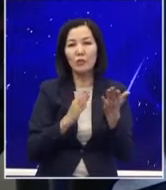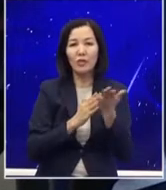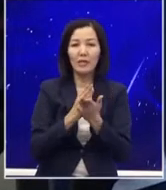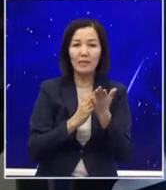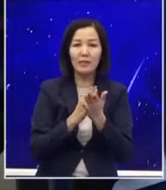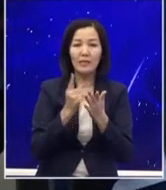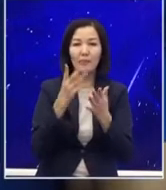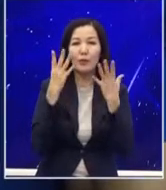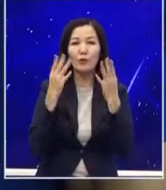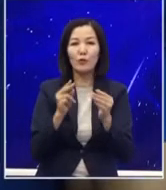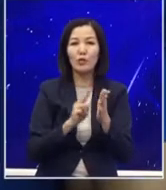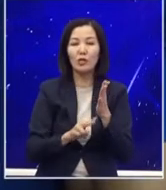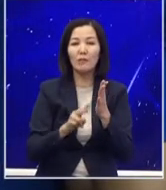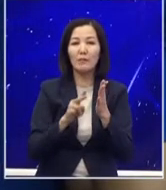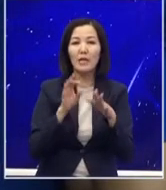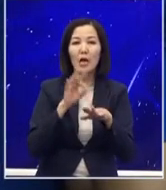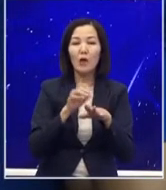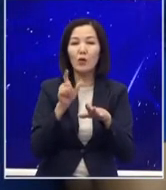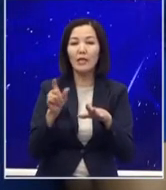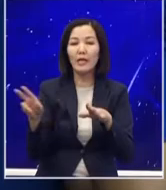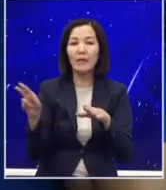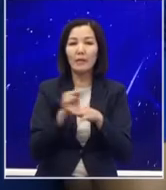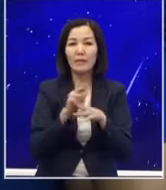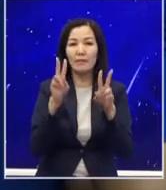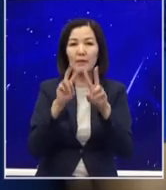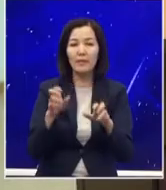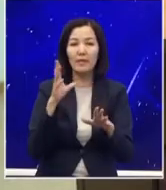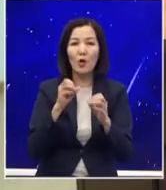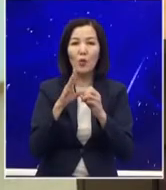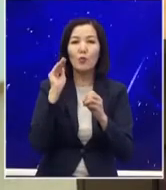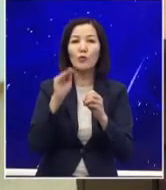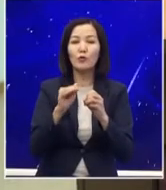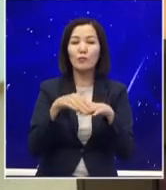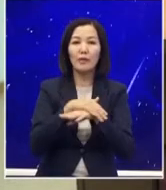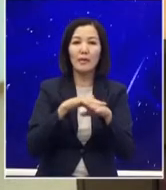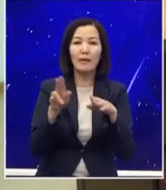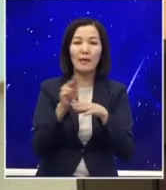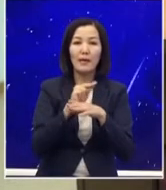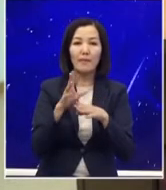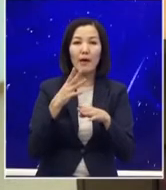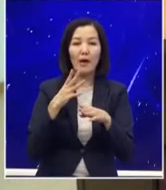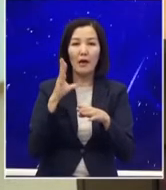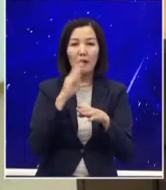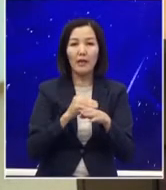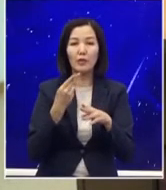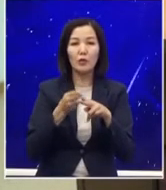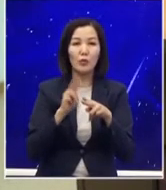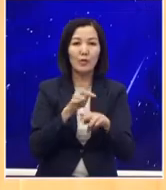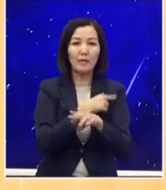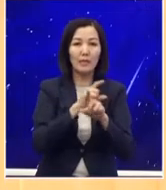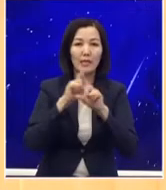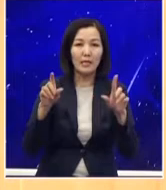қызметкерлер күніне 70 науқасқа дейін қабылдайды. Жылына мұнда 13 мыңдай тұрғын ем алады. Сондықтан медициналық мекеменің